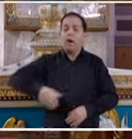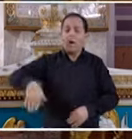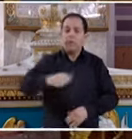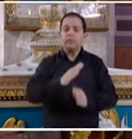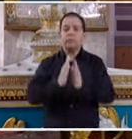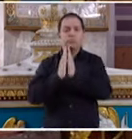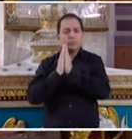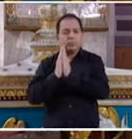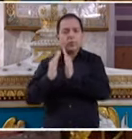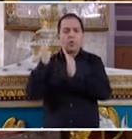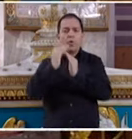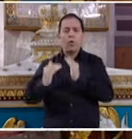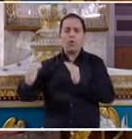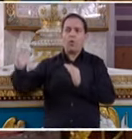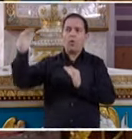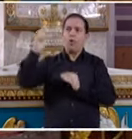Υπερπλέοντων,